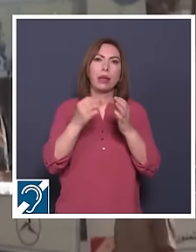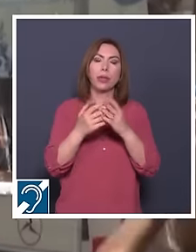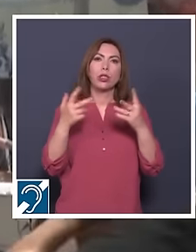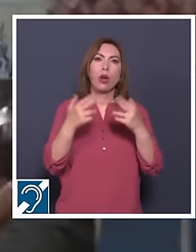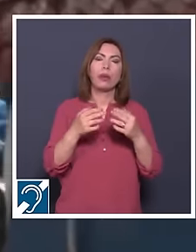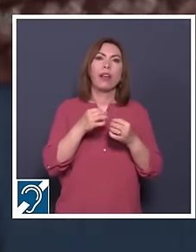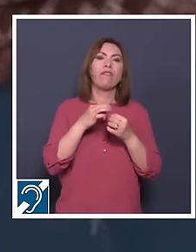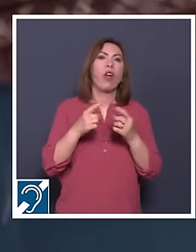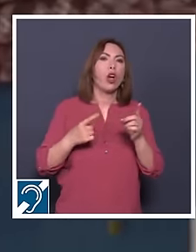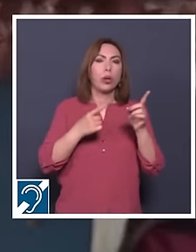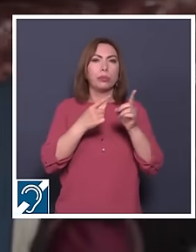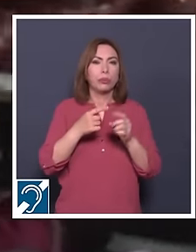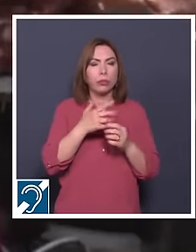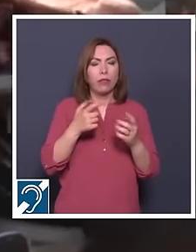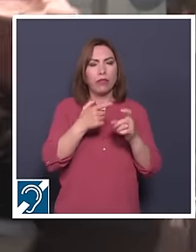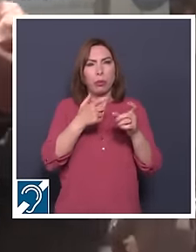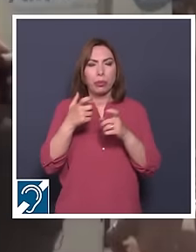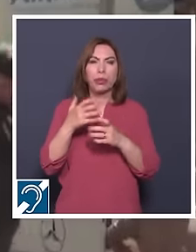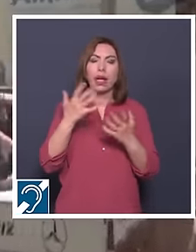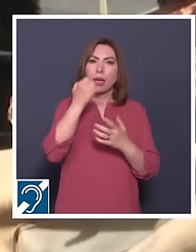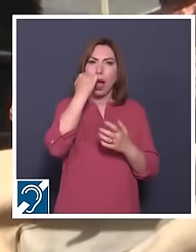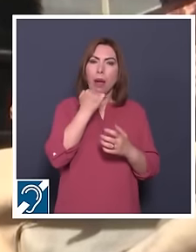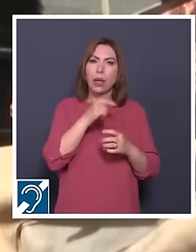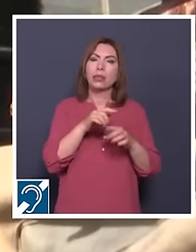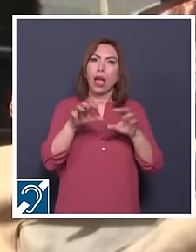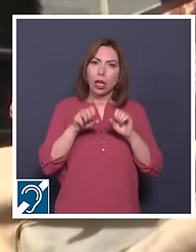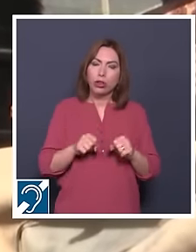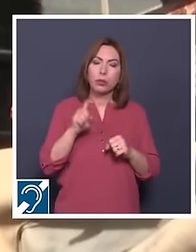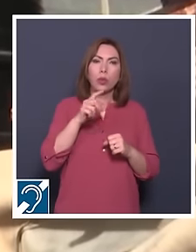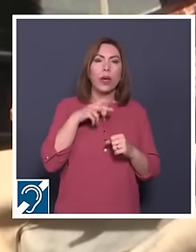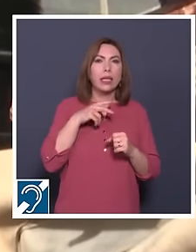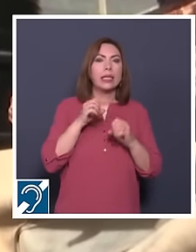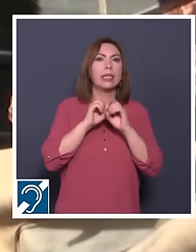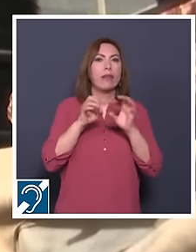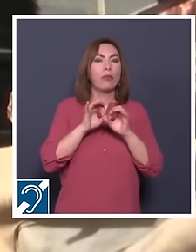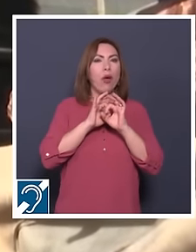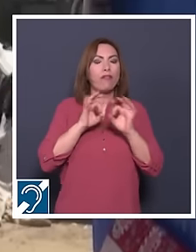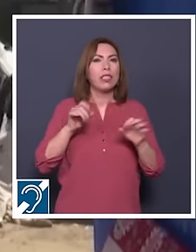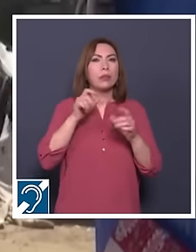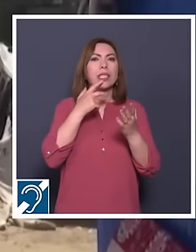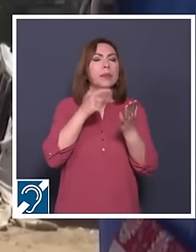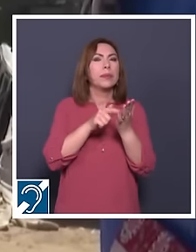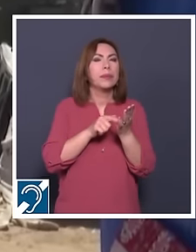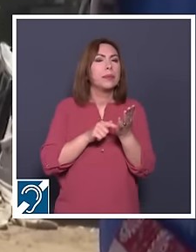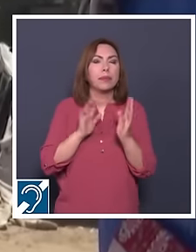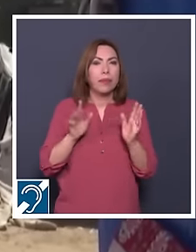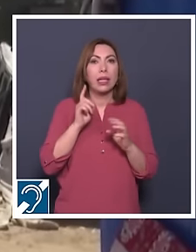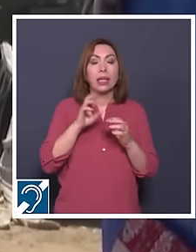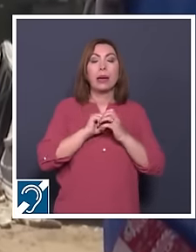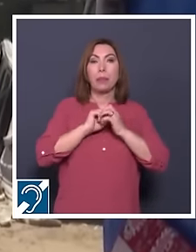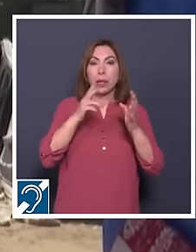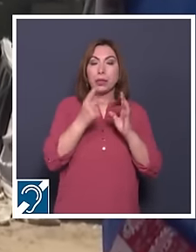a focului pe care Hamas l-a acceptat. Nu există informații oficiale despre ce prevede acordul. În presă au apărut însă mai